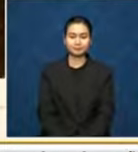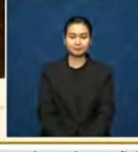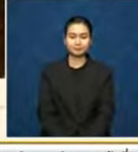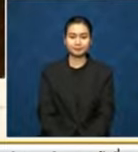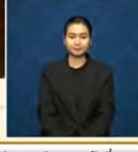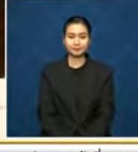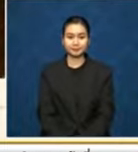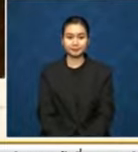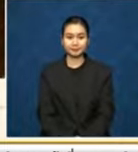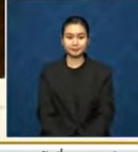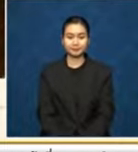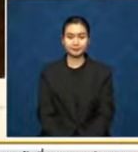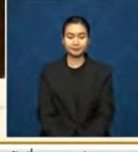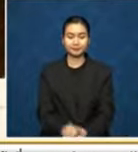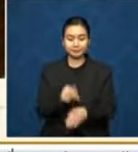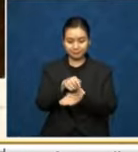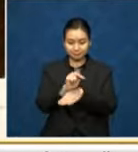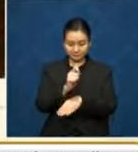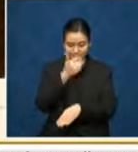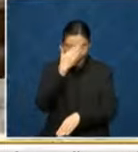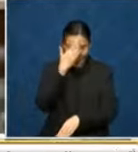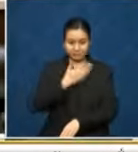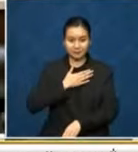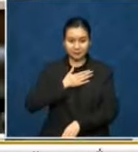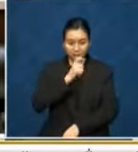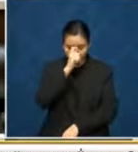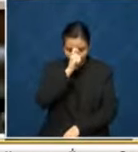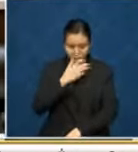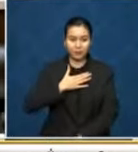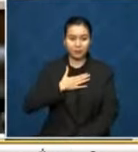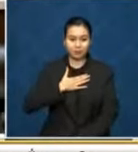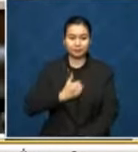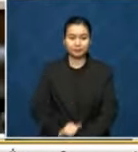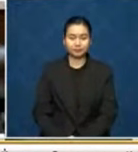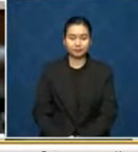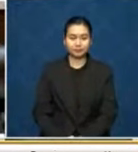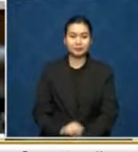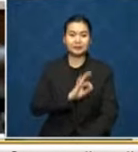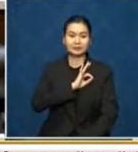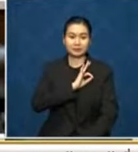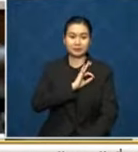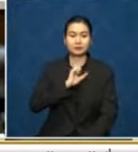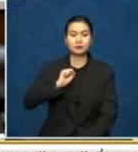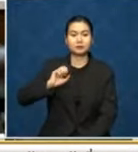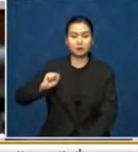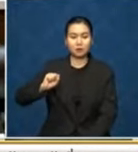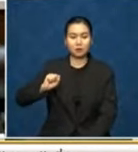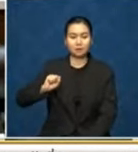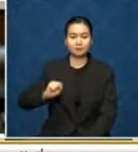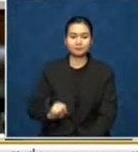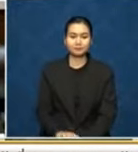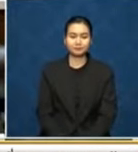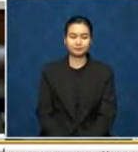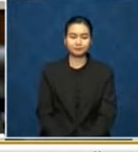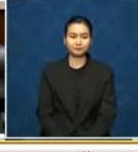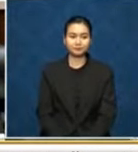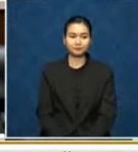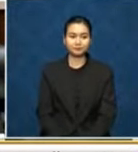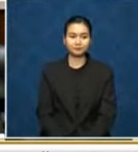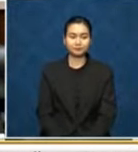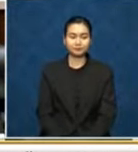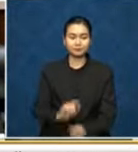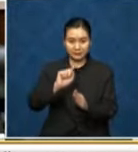ลครับ ท่านประธานที่เคารพครับพลดอนปิศนันทกุลสมาชิกสภาผู้แทนราษฎรจังหวัดอ่างทองพรรคภูมิใจไทยครับ